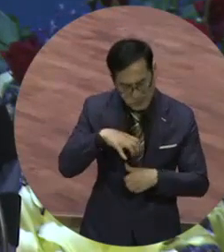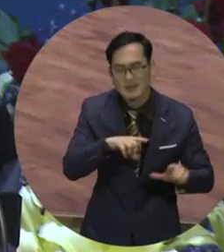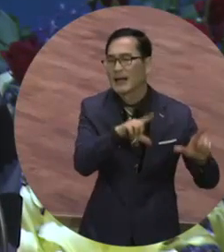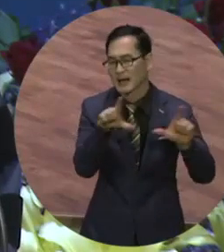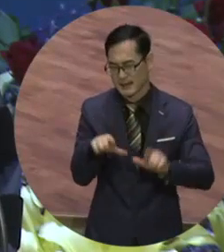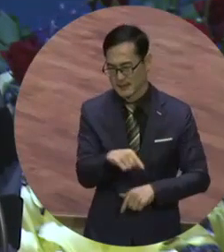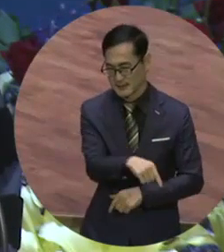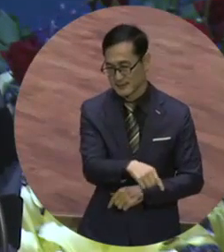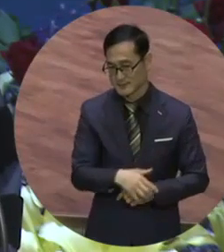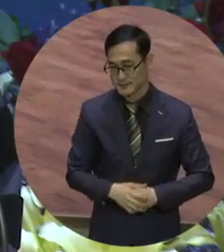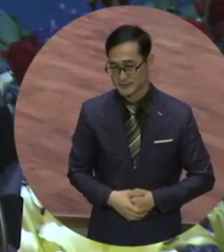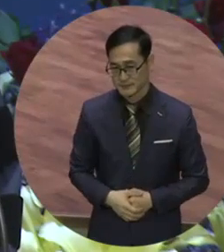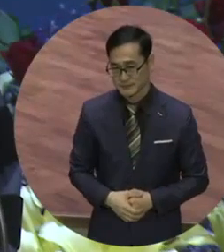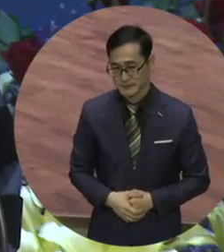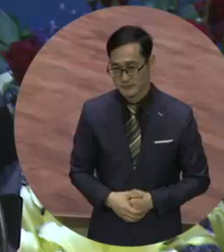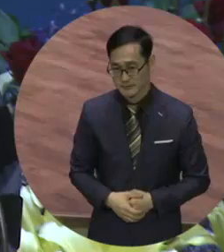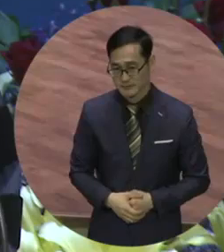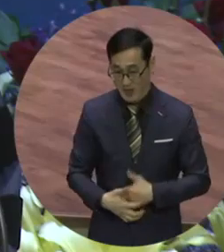자유가 없다고.